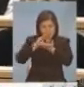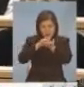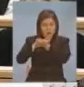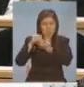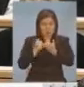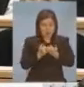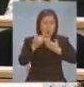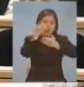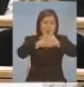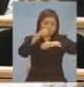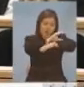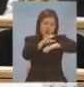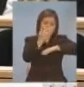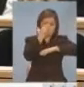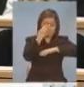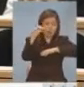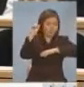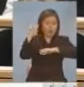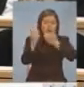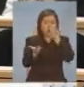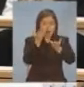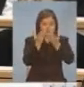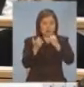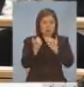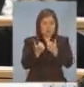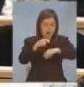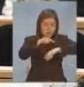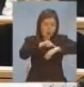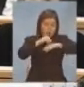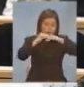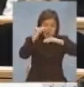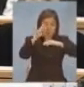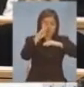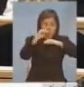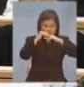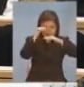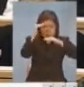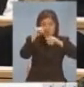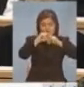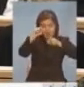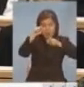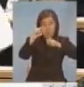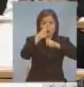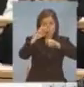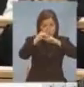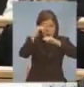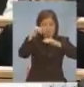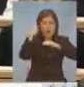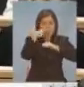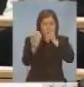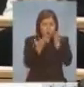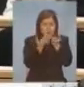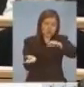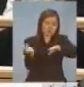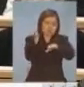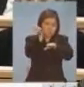ดไฟความเร็วสูงขบวนใดก็ตามที่มีระยะทางเกินกว่า600กิโลเมตรค่ะประชาชนหรือคนที่จะขึ้นเนี่ย